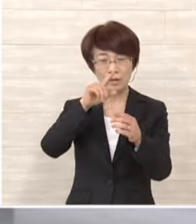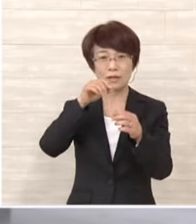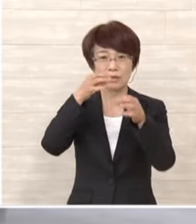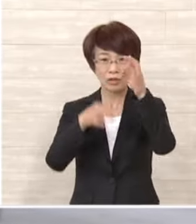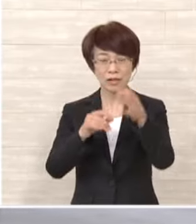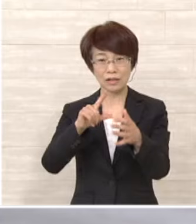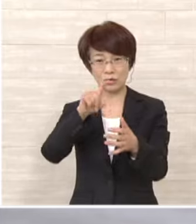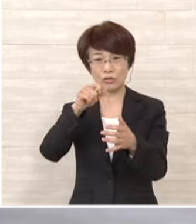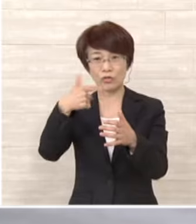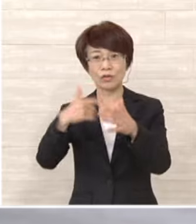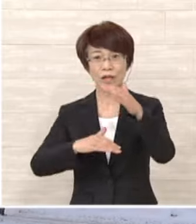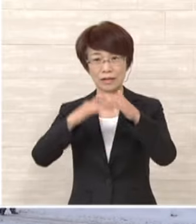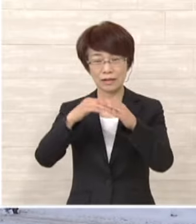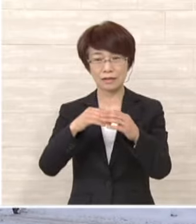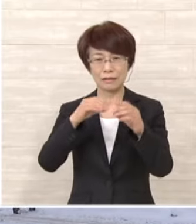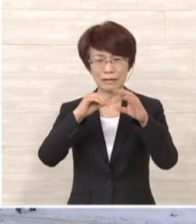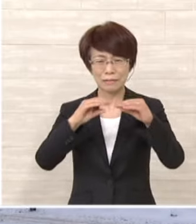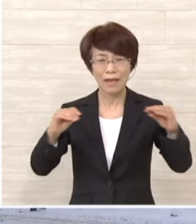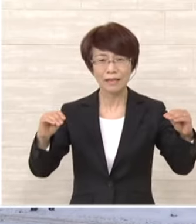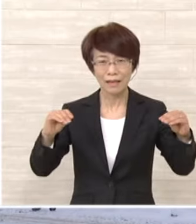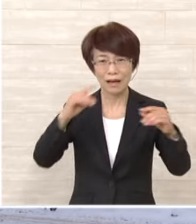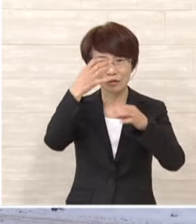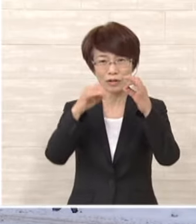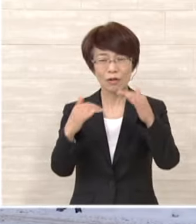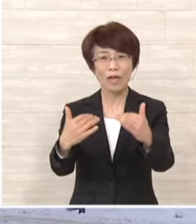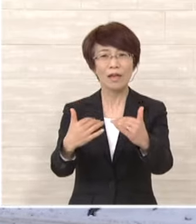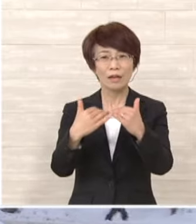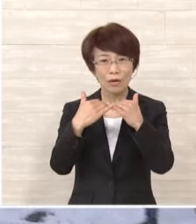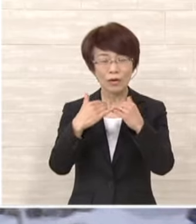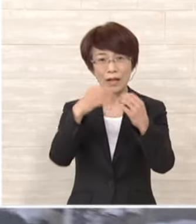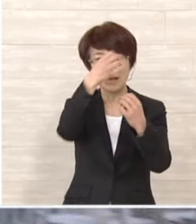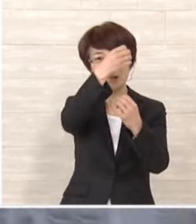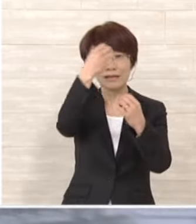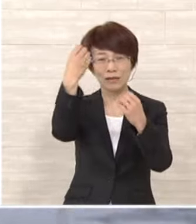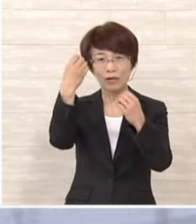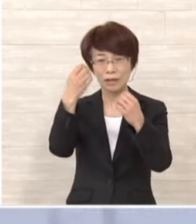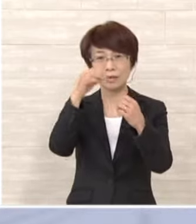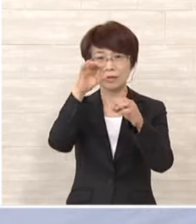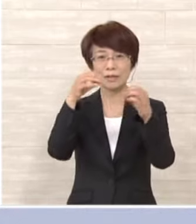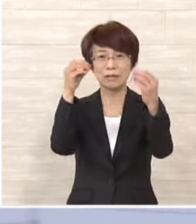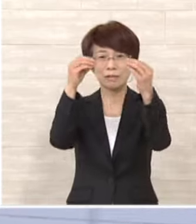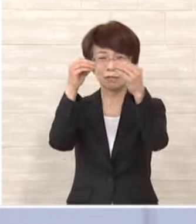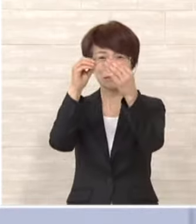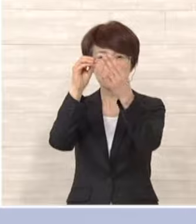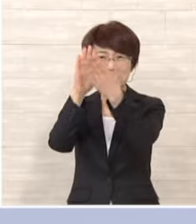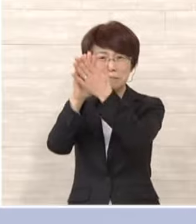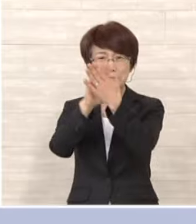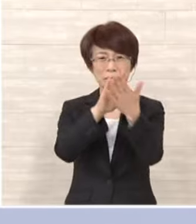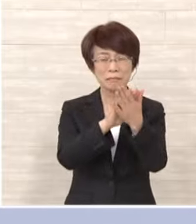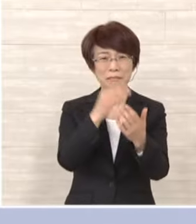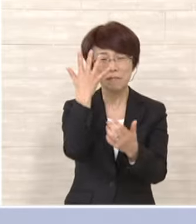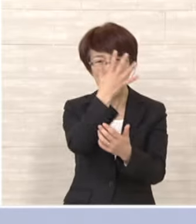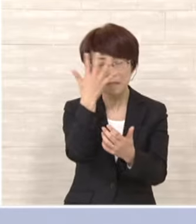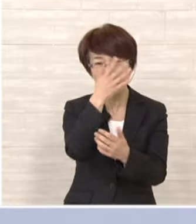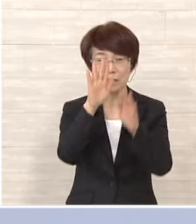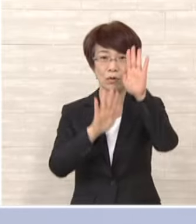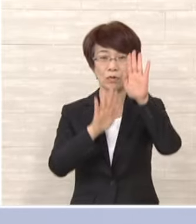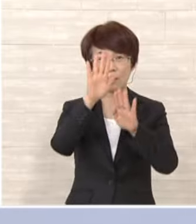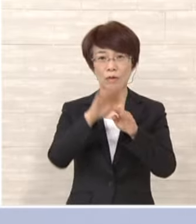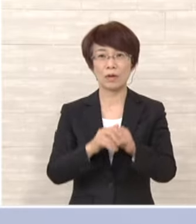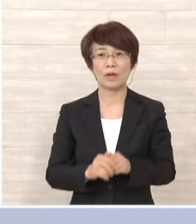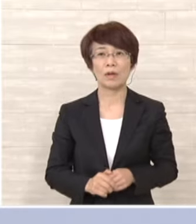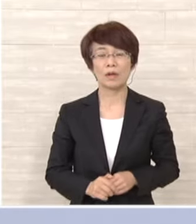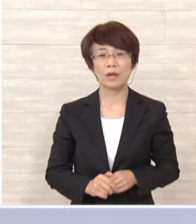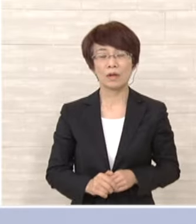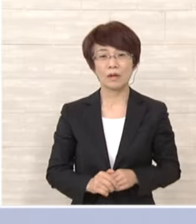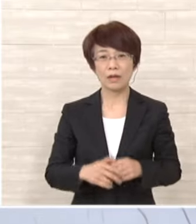い16センチの雪が降りました。 湿った雪の影響で信号機には雪がついており、とても見づらい状態になっ